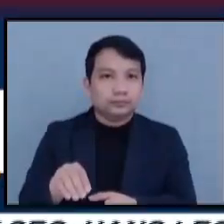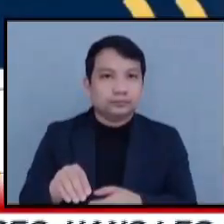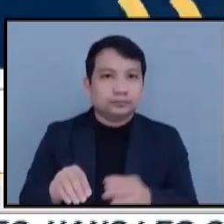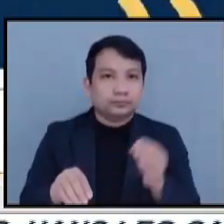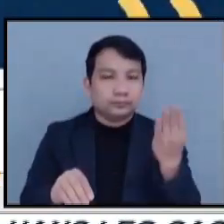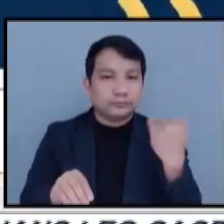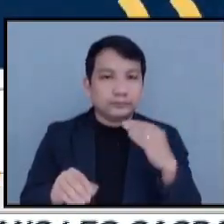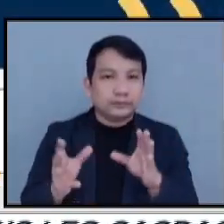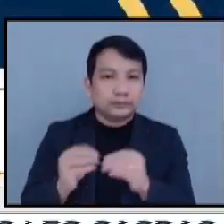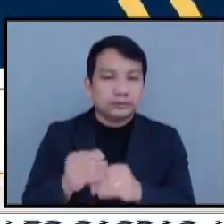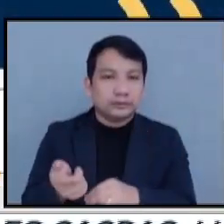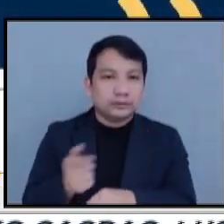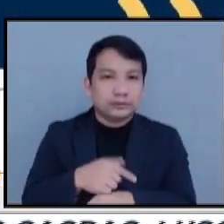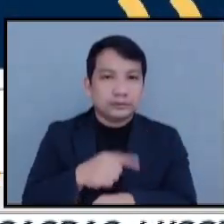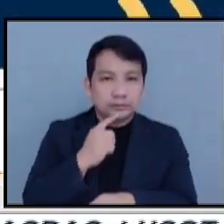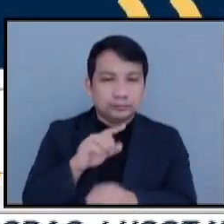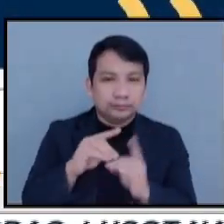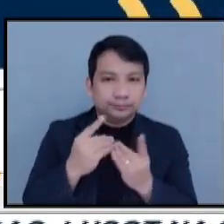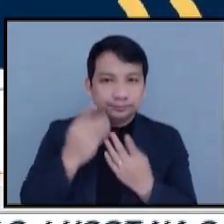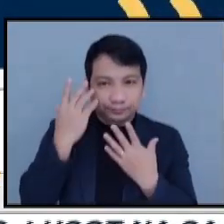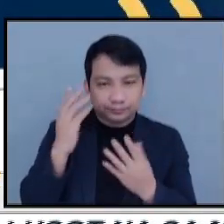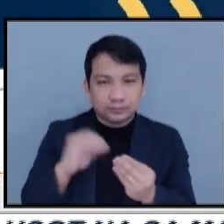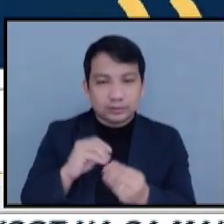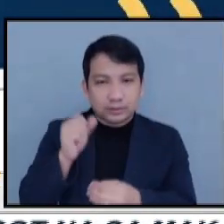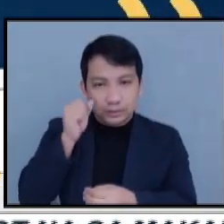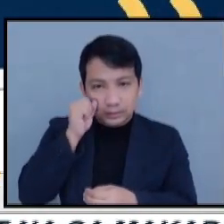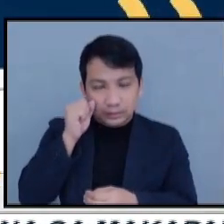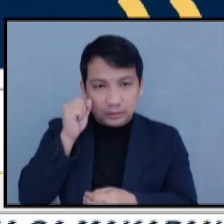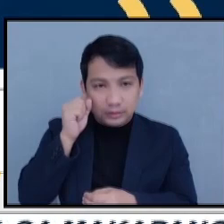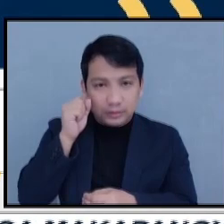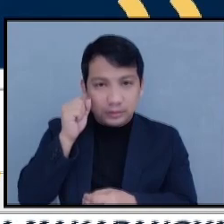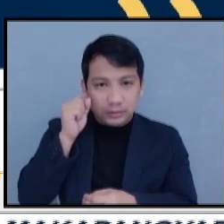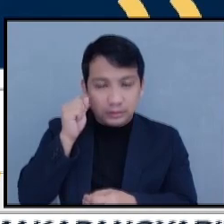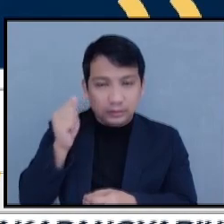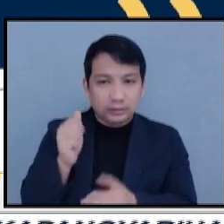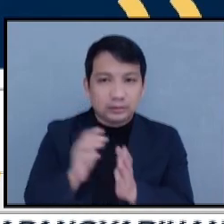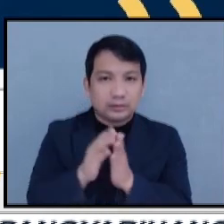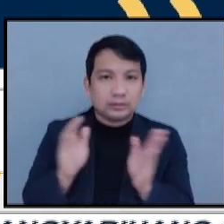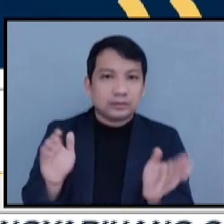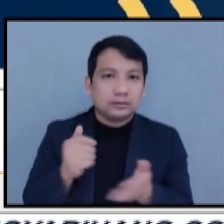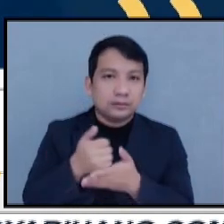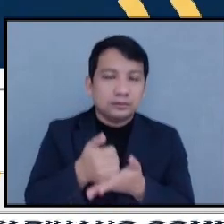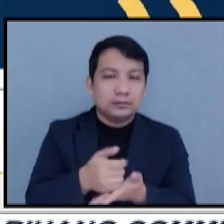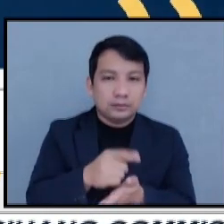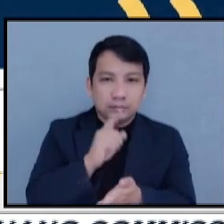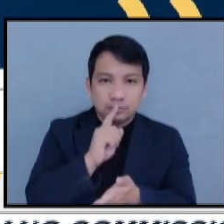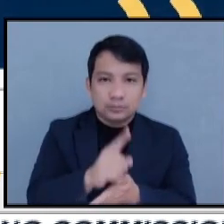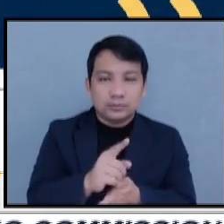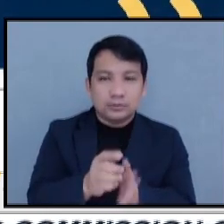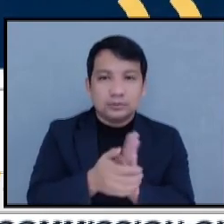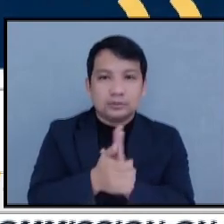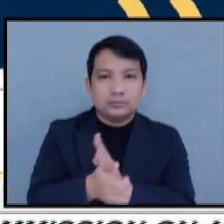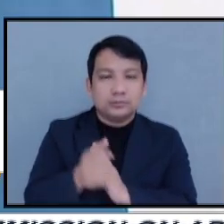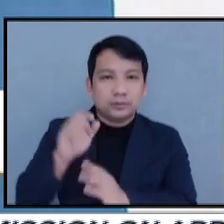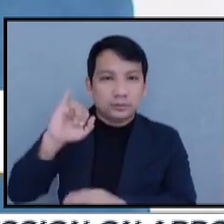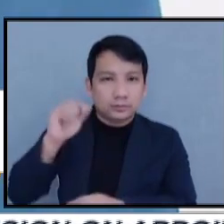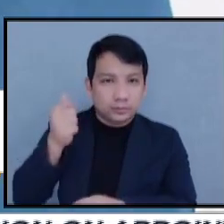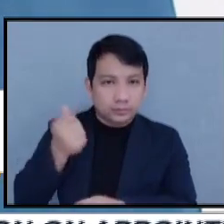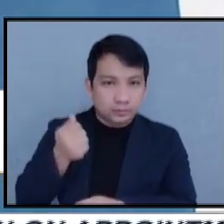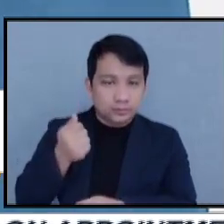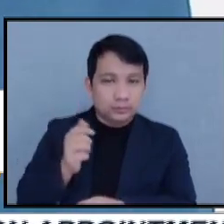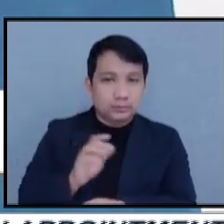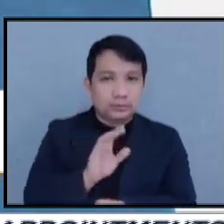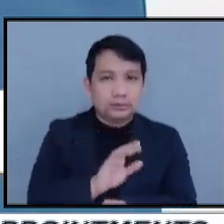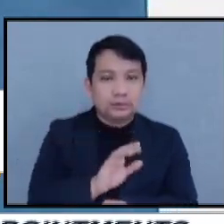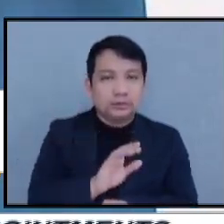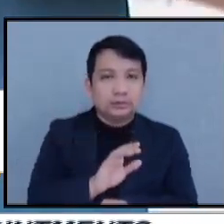guro. Ayon kay DepEd Secretary Sonny Angara, malaking bagay ito para matiyak ang komprehensibong insurance coverage ng mga guro.